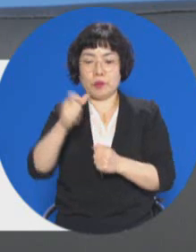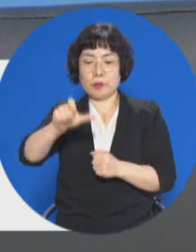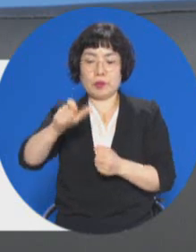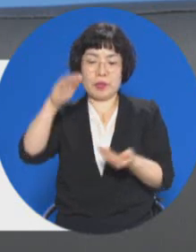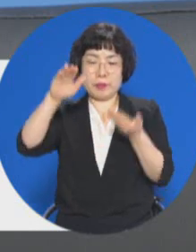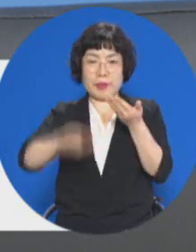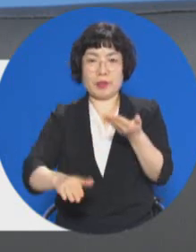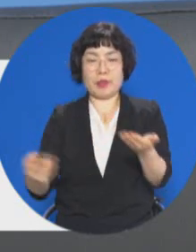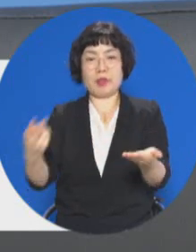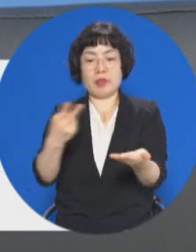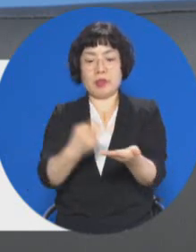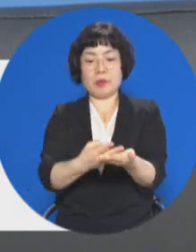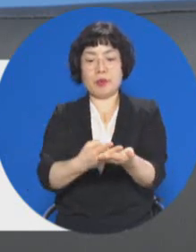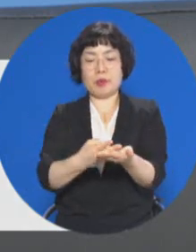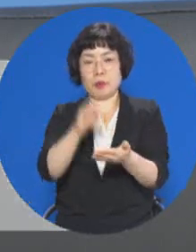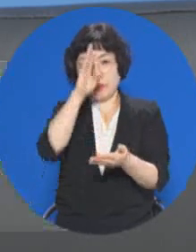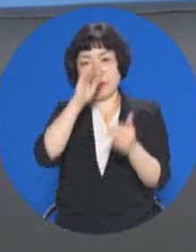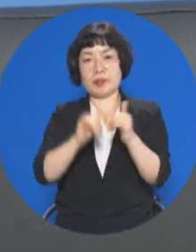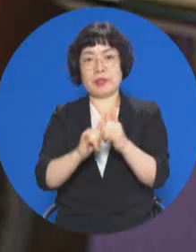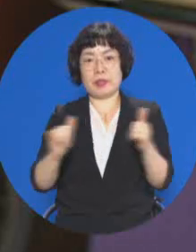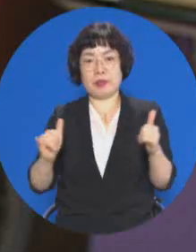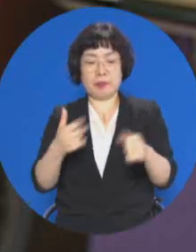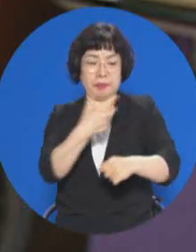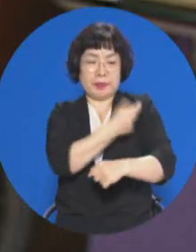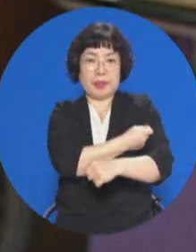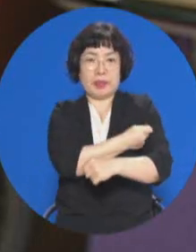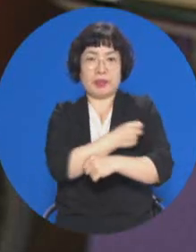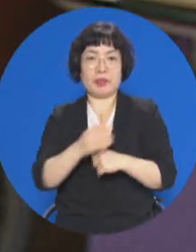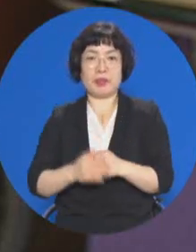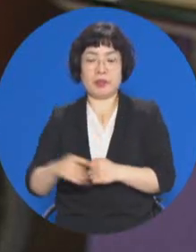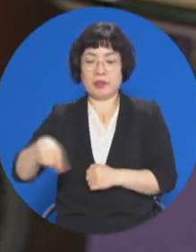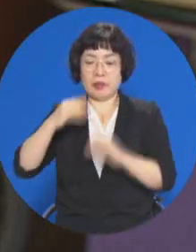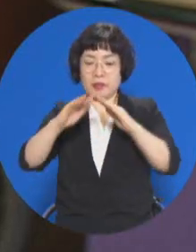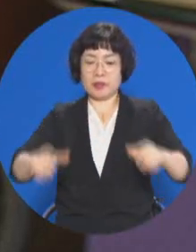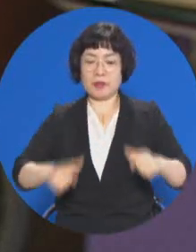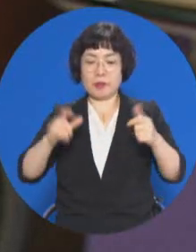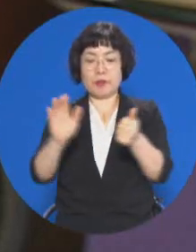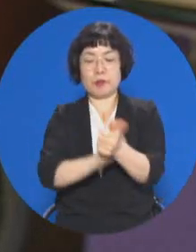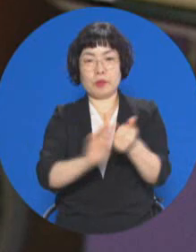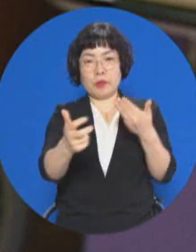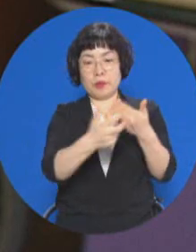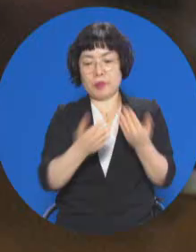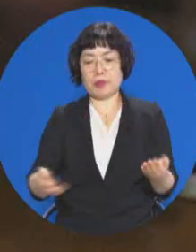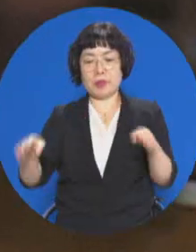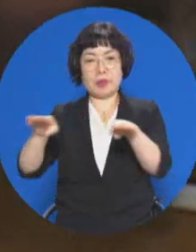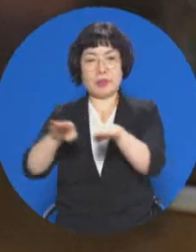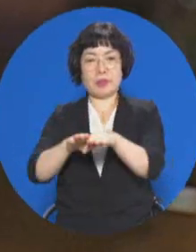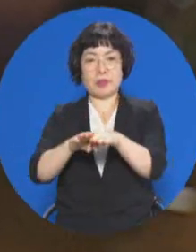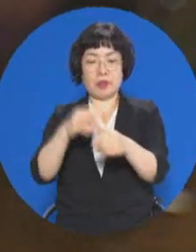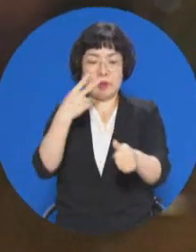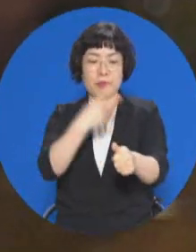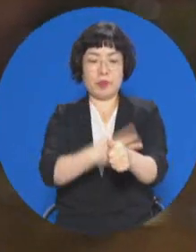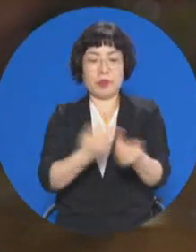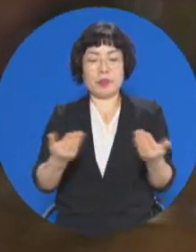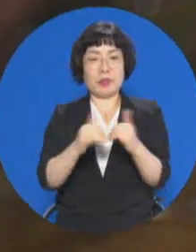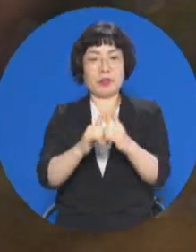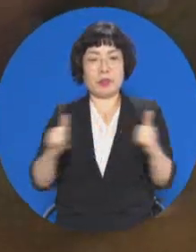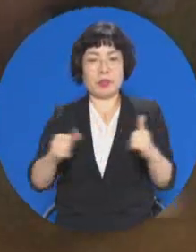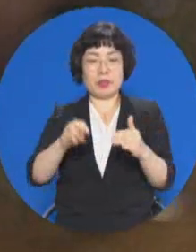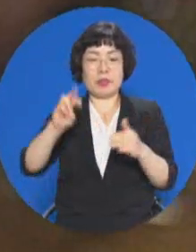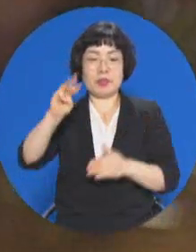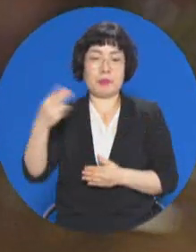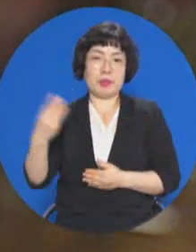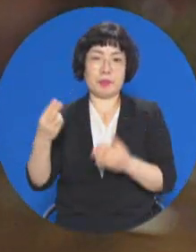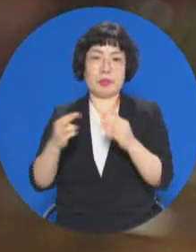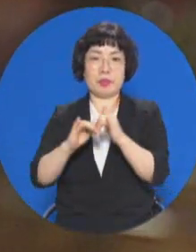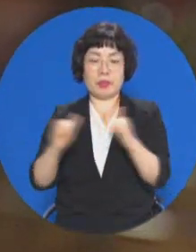65세 미만의 입원자. 이어 전남 요양병원과 요양시설, 의료기관 종사자 등 3만